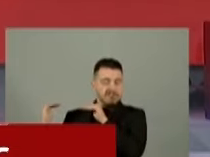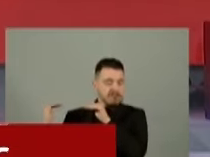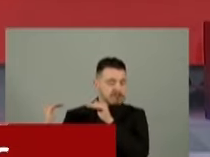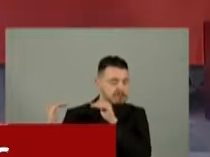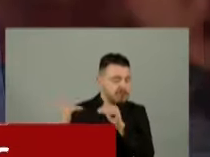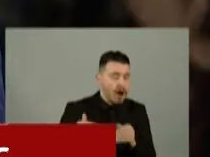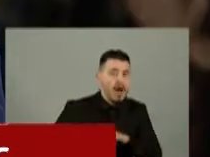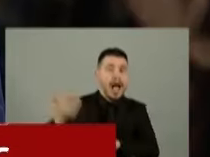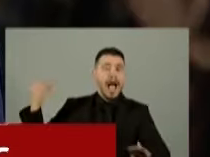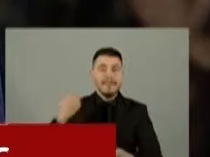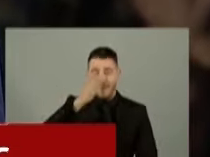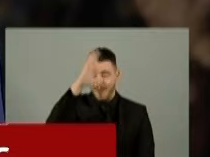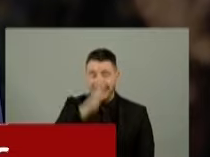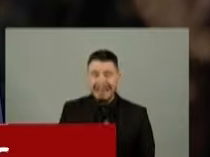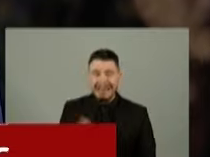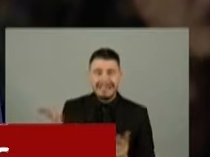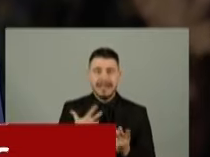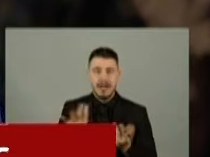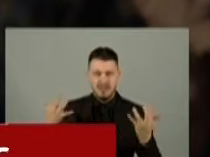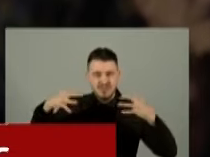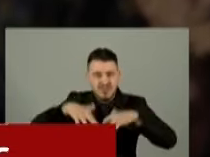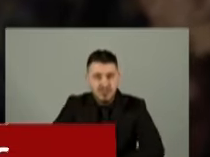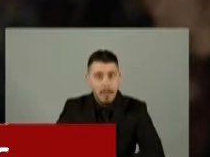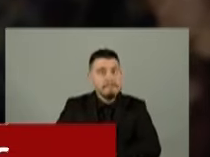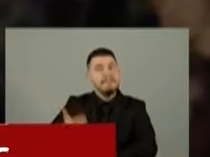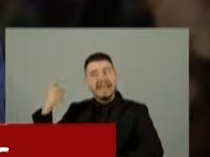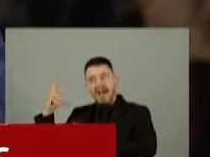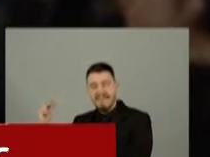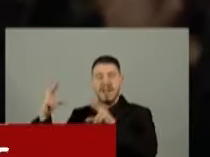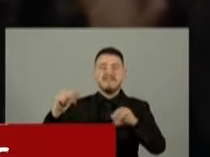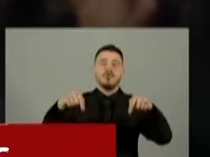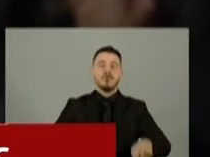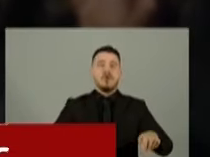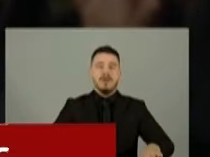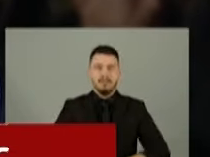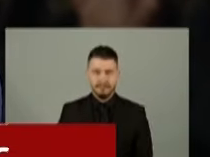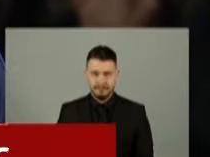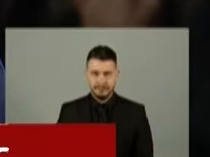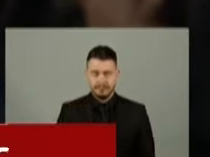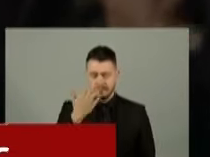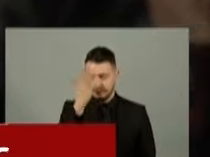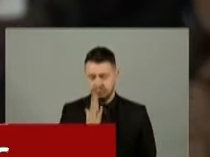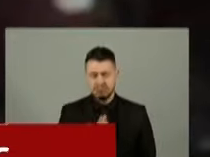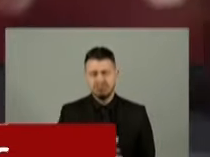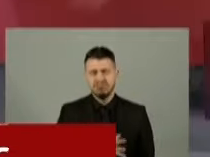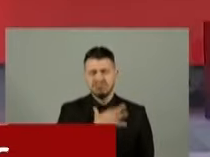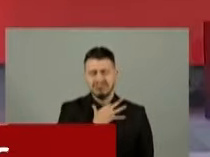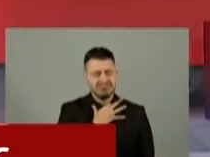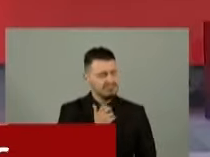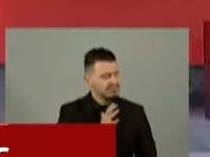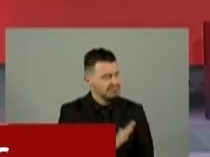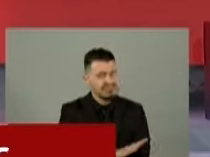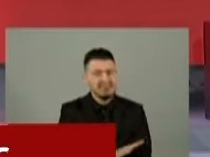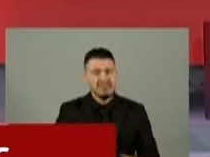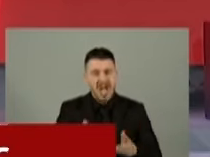τα μεγάλα πανεπιστήμια του εξωτερικού κλπ. Όλα αυτά τα αντίθετα τα έχει όλα ο κύριος Κασελάκης, φυσιογνωμικά. Και ήταν και λίγο παράξενη